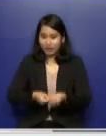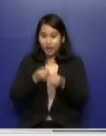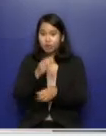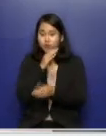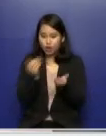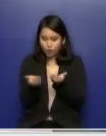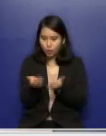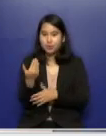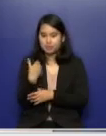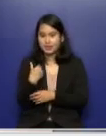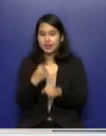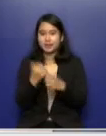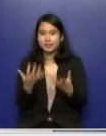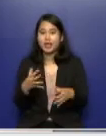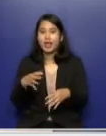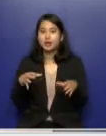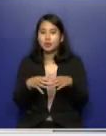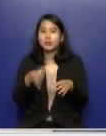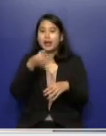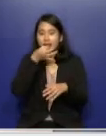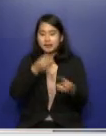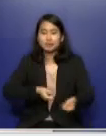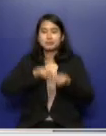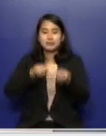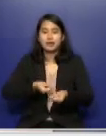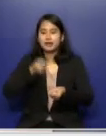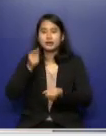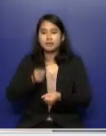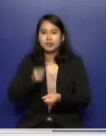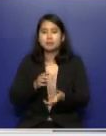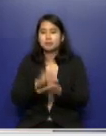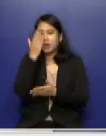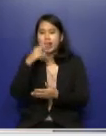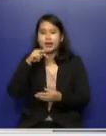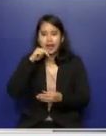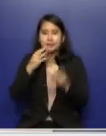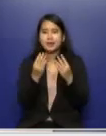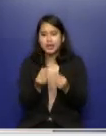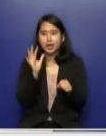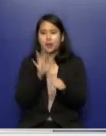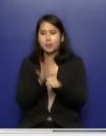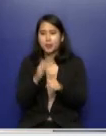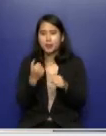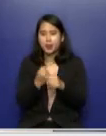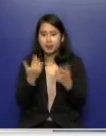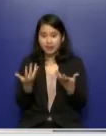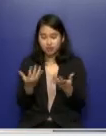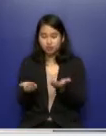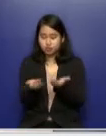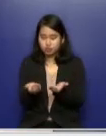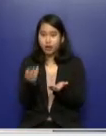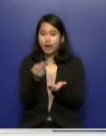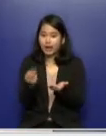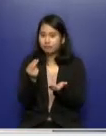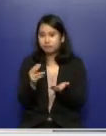คนไม่ใช่ทำเกษตรอีก5คนท่านจะไม่มีที่กับน้ำให้เขาเราต้องการให้ลูกเขาคน